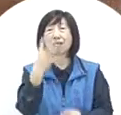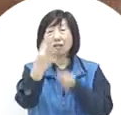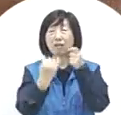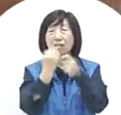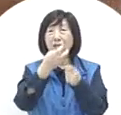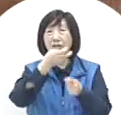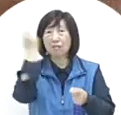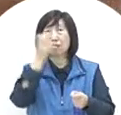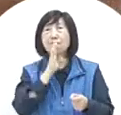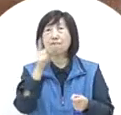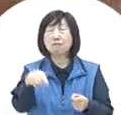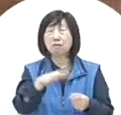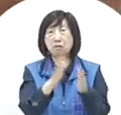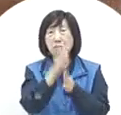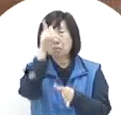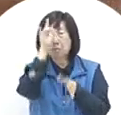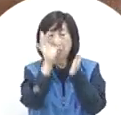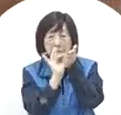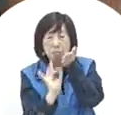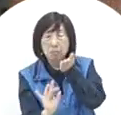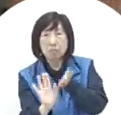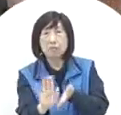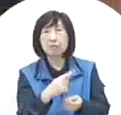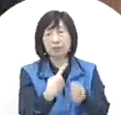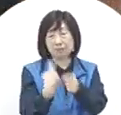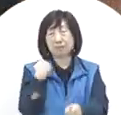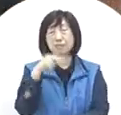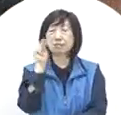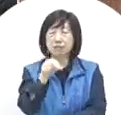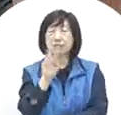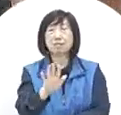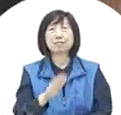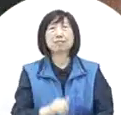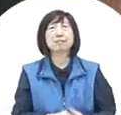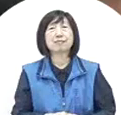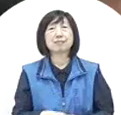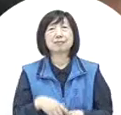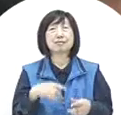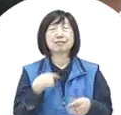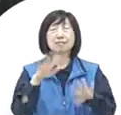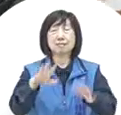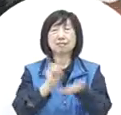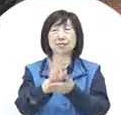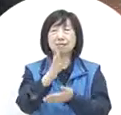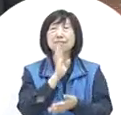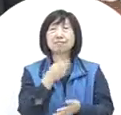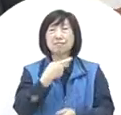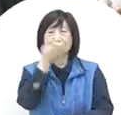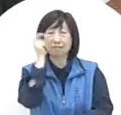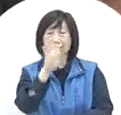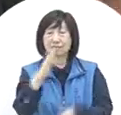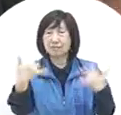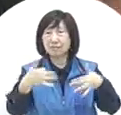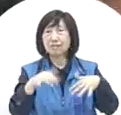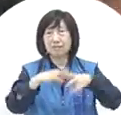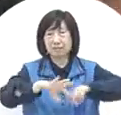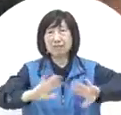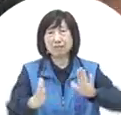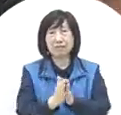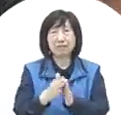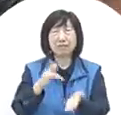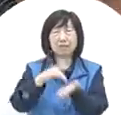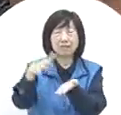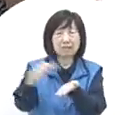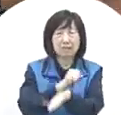地方有锈蚀？ 这个大概去年就有发生，跟医院报告。我们就是检查出有问题，所以我们就马上办招标。 你不要